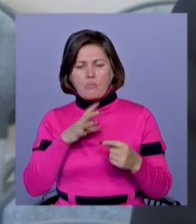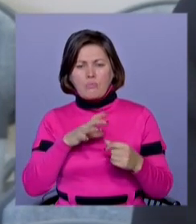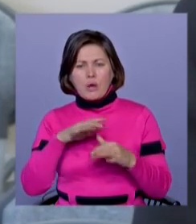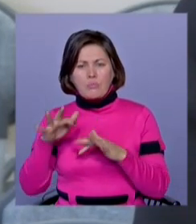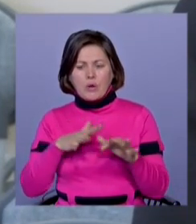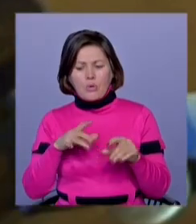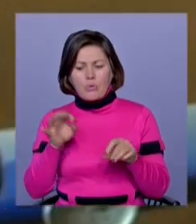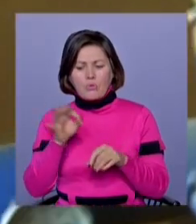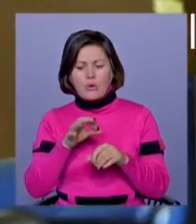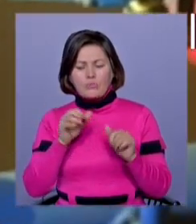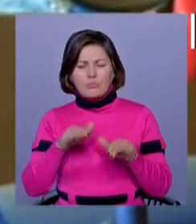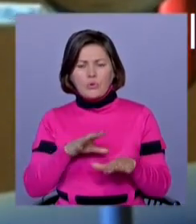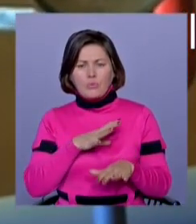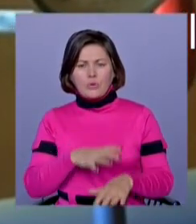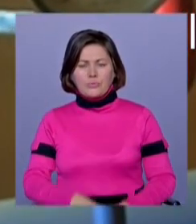шарасын санкциялады.